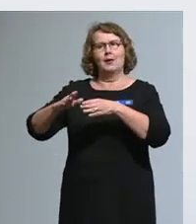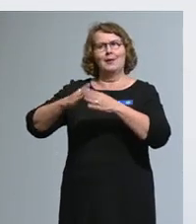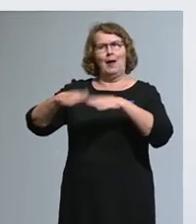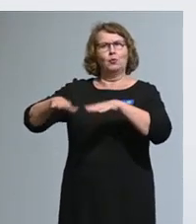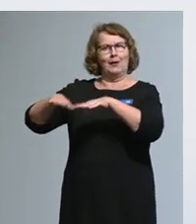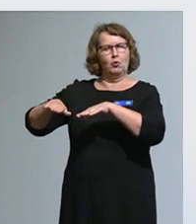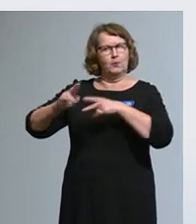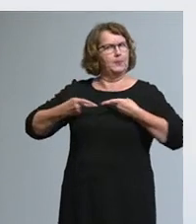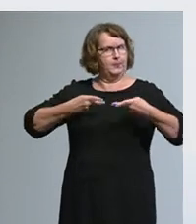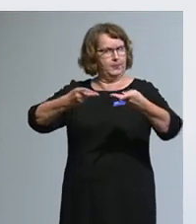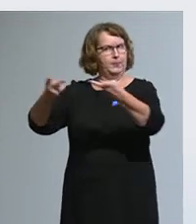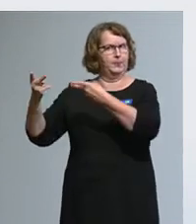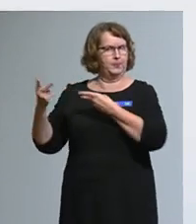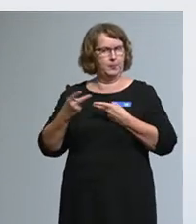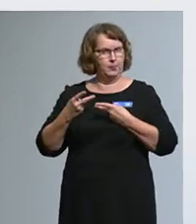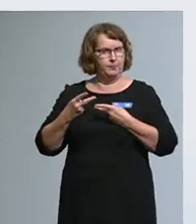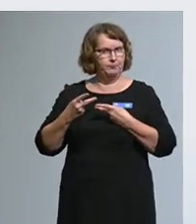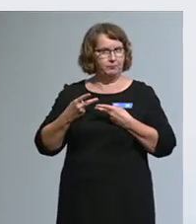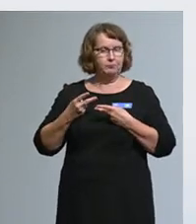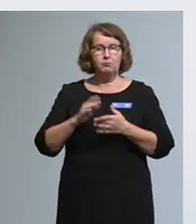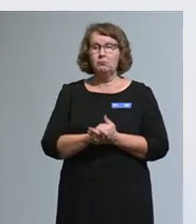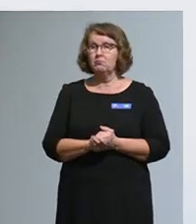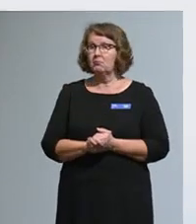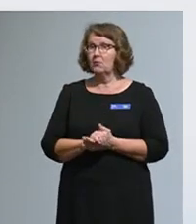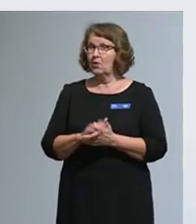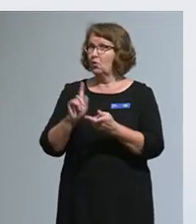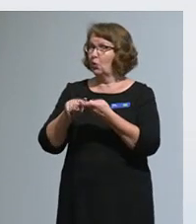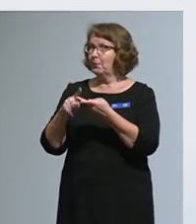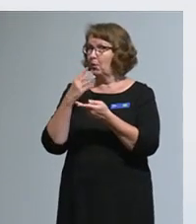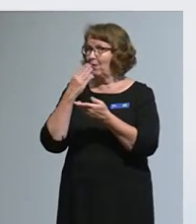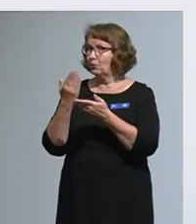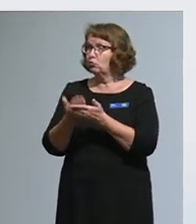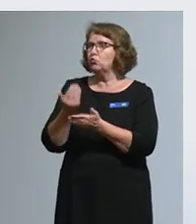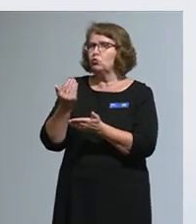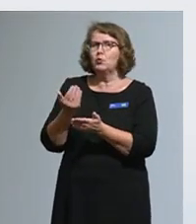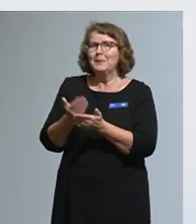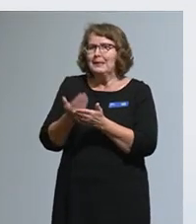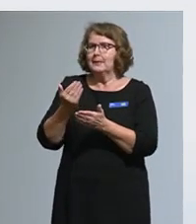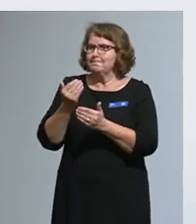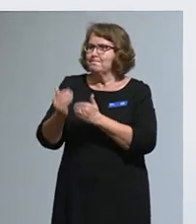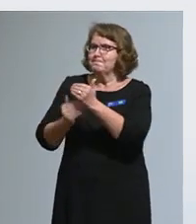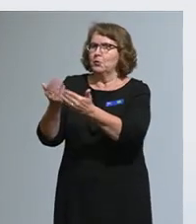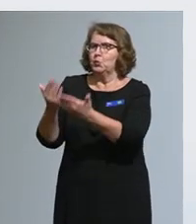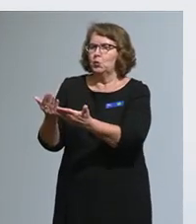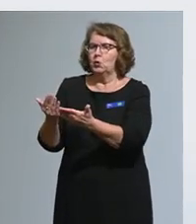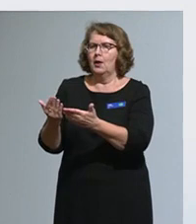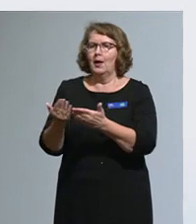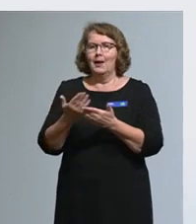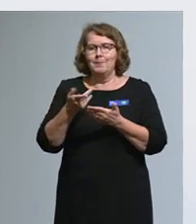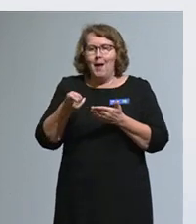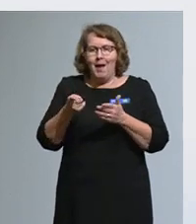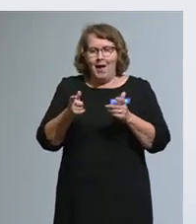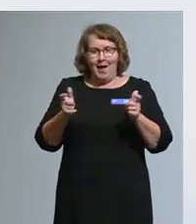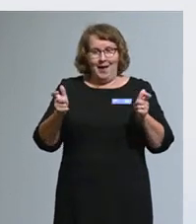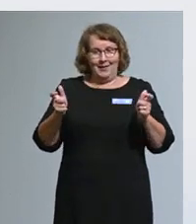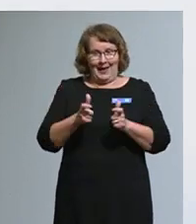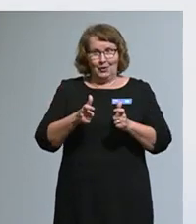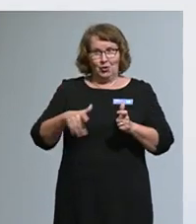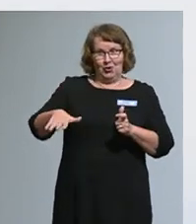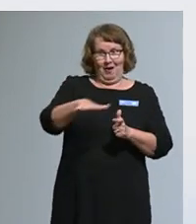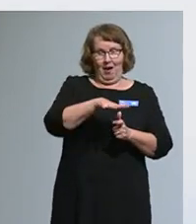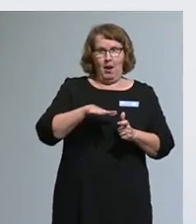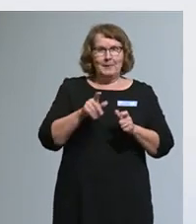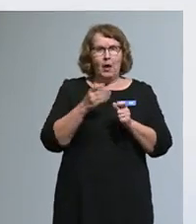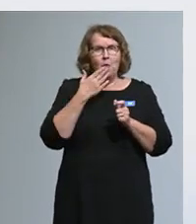siihen, että tätä viedään tällä hetkellä eteenpäin, on, että näistä kaikista hyvistä vaikutuksista, jota tällä järjestöpuolella saadaan